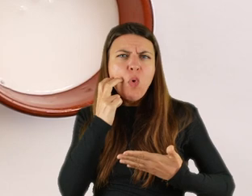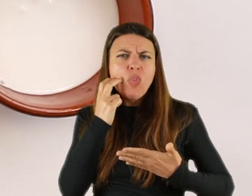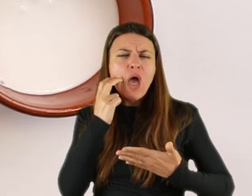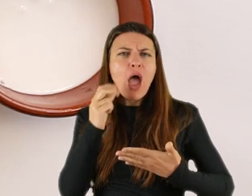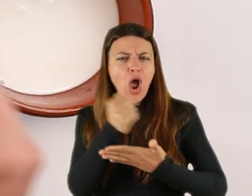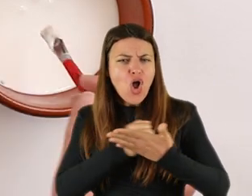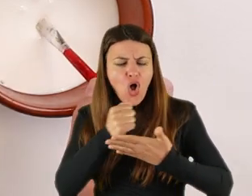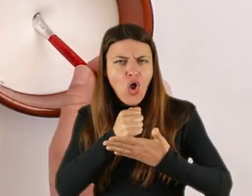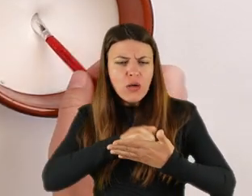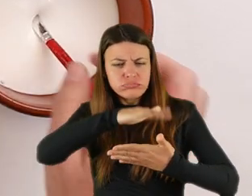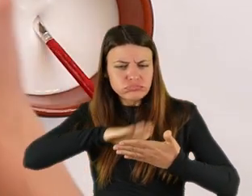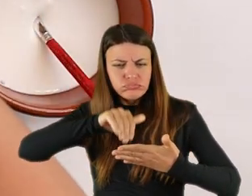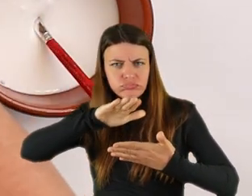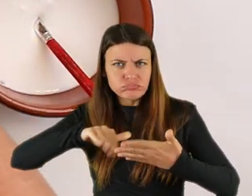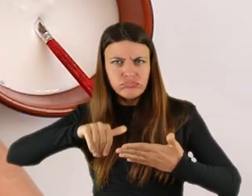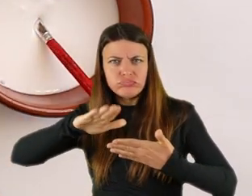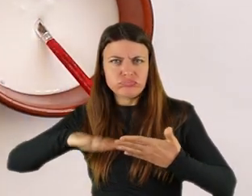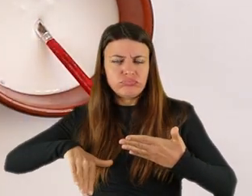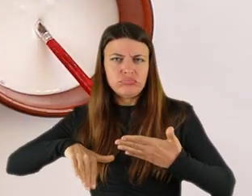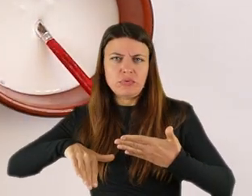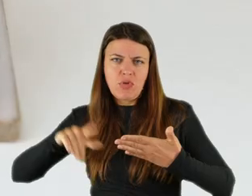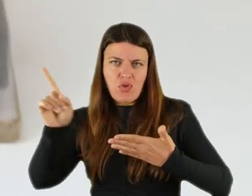així quedaran ben fixades.